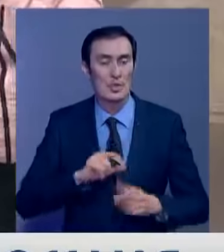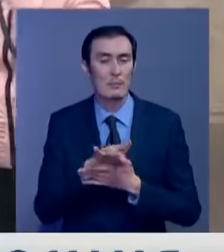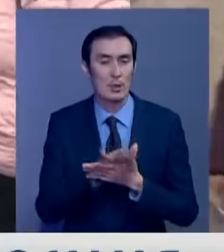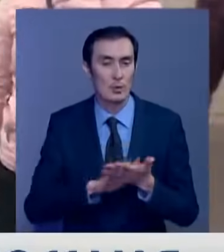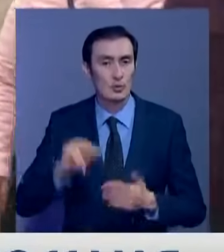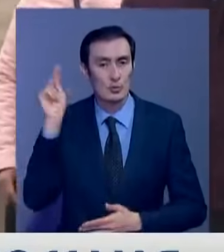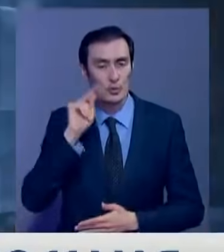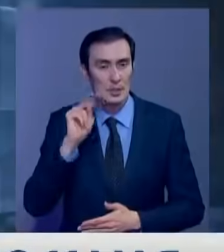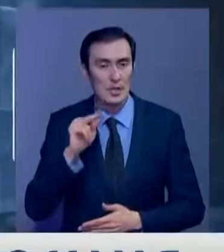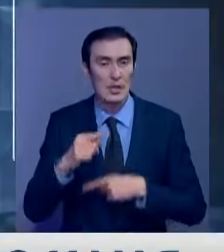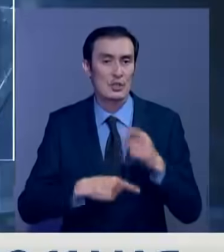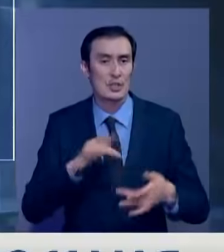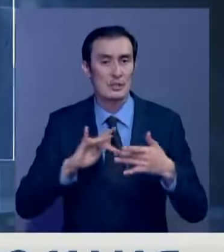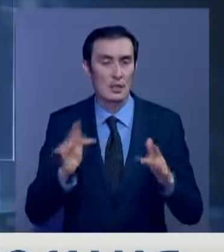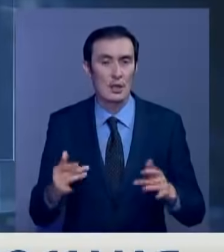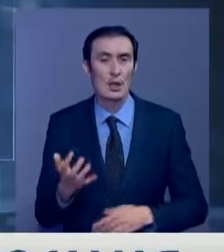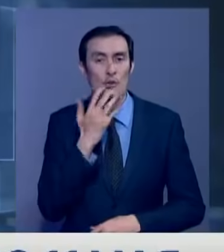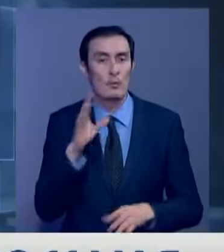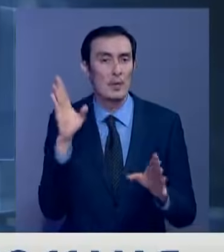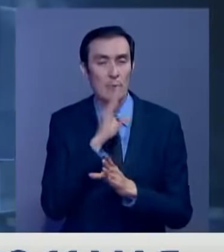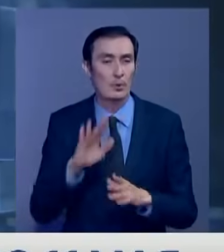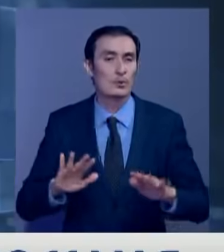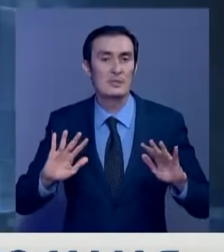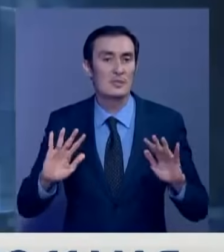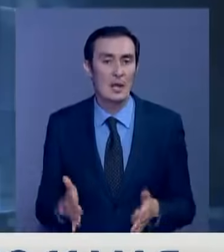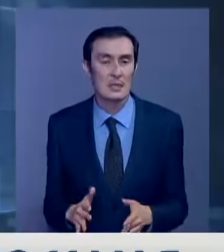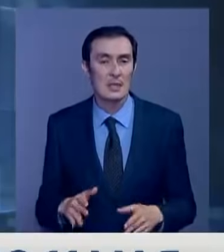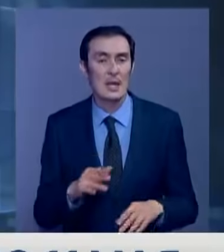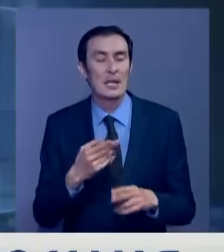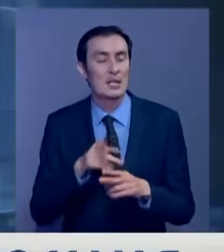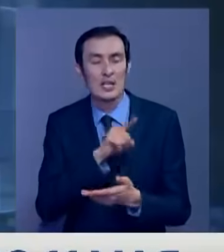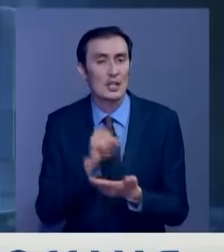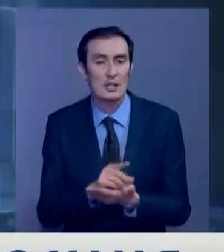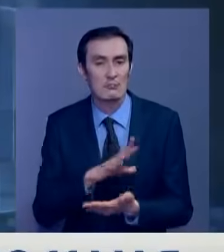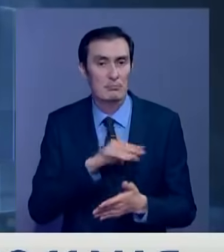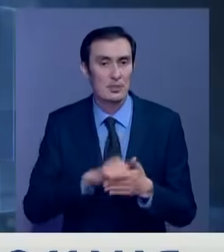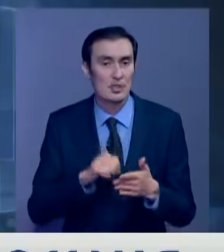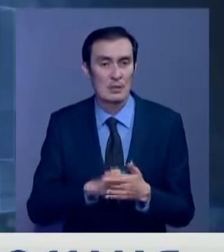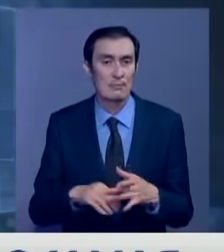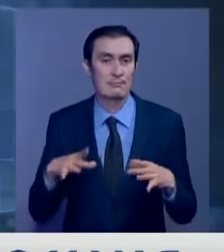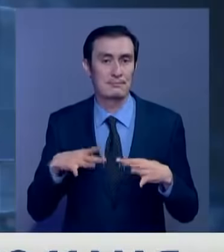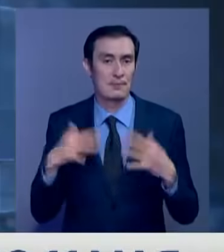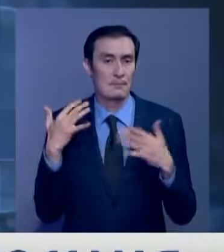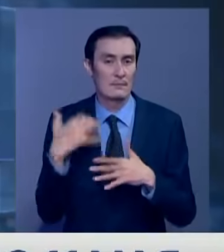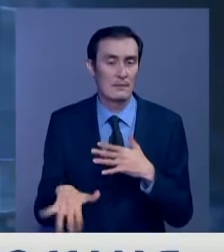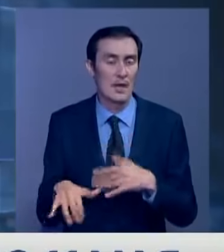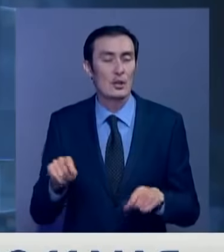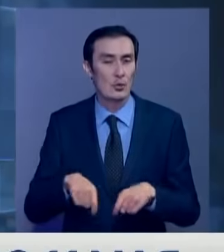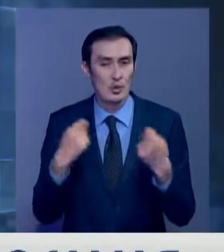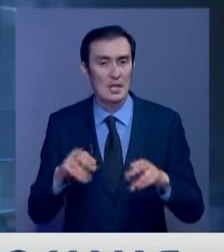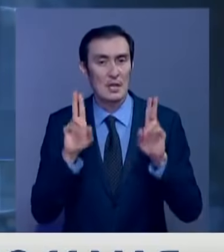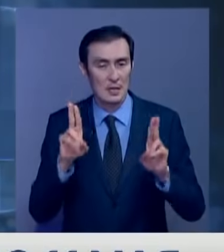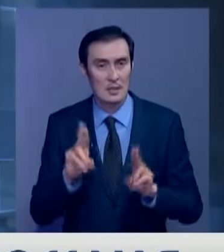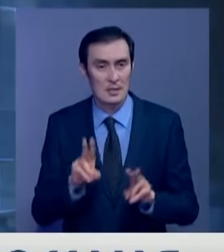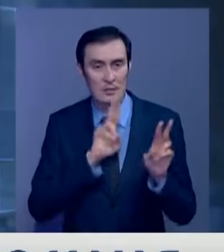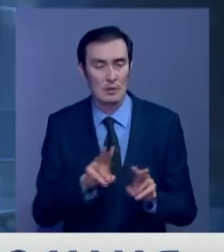учиться дистанционно. Теплая погода и усталость от карантина не должны стать причиной безответственности. Нарушения карантинного